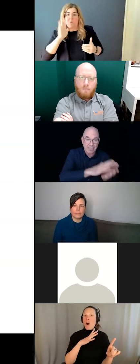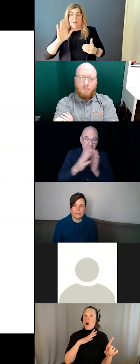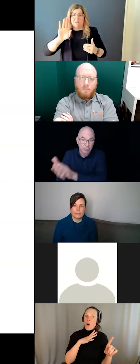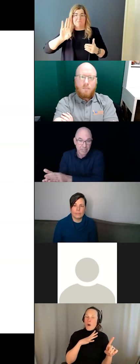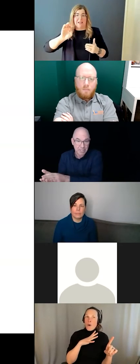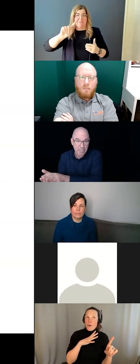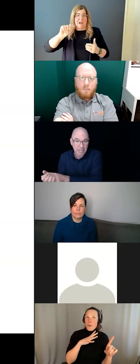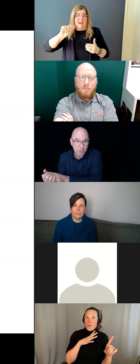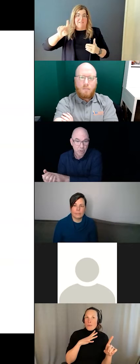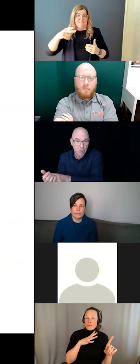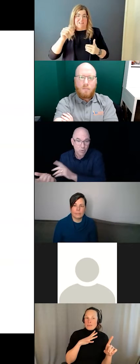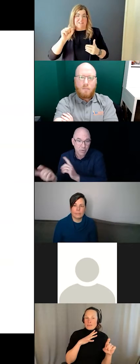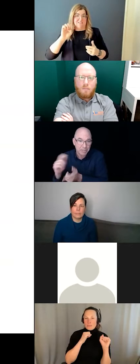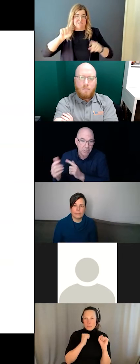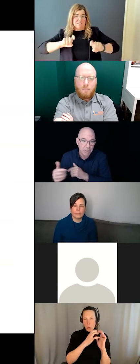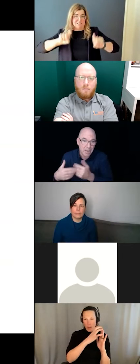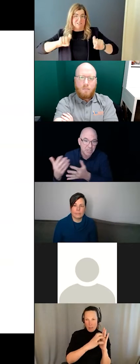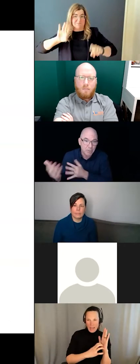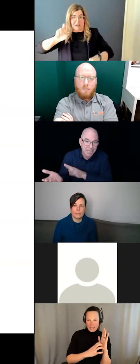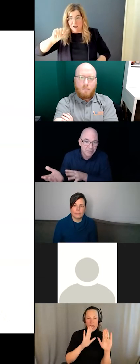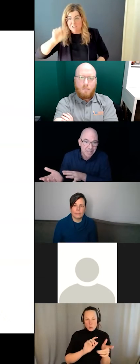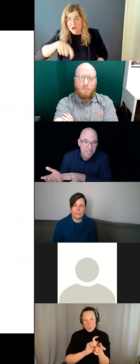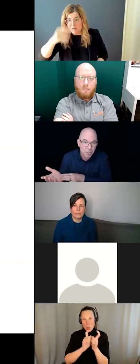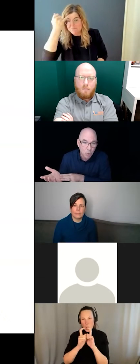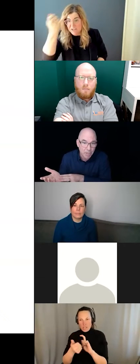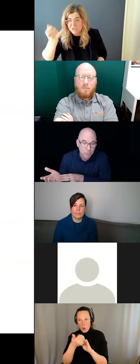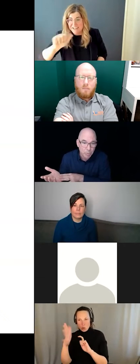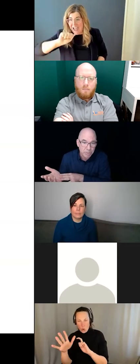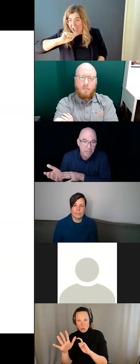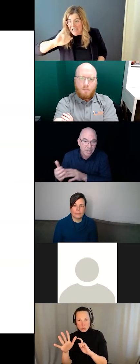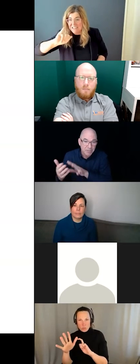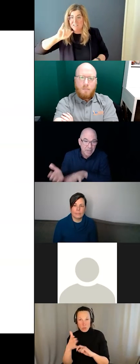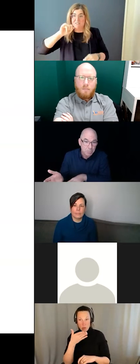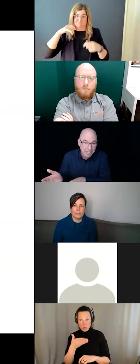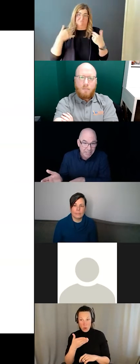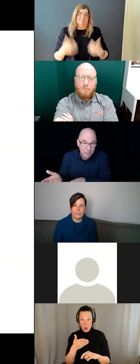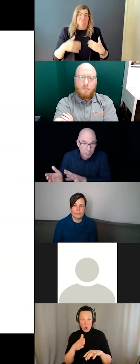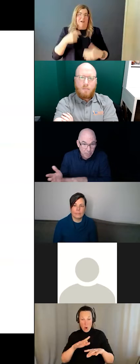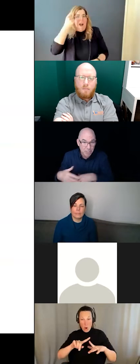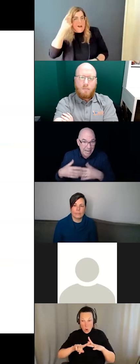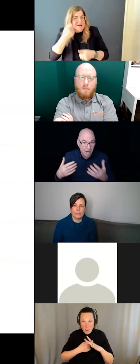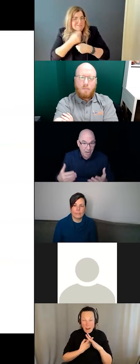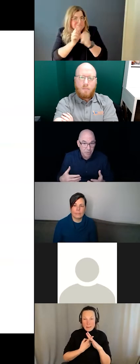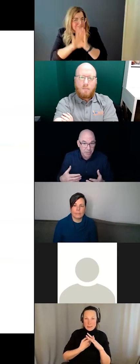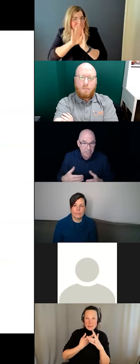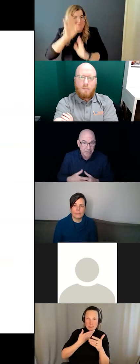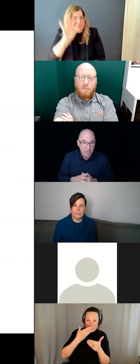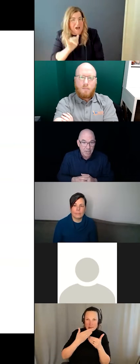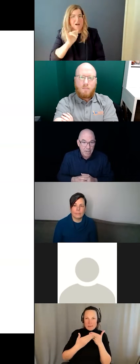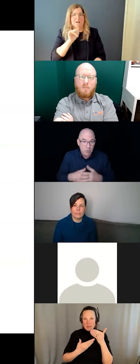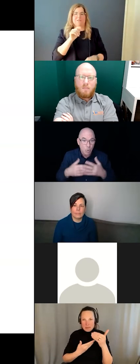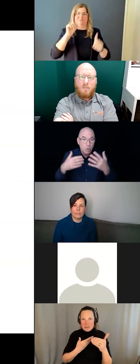sauf qu'il y aurait cette composante de pouvoir prendre le texte et le convertir à quelque chose d'autre ou vice-versa. C'est en mode